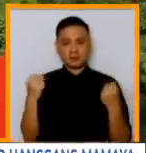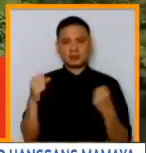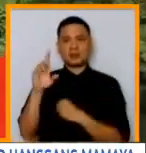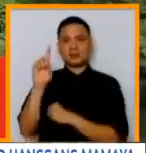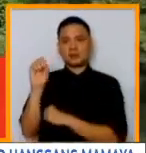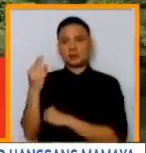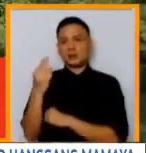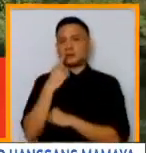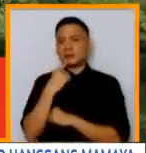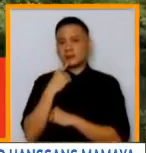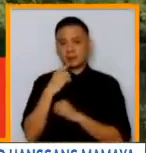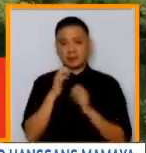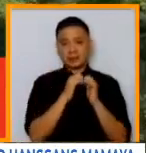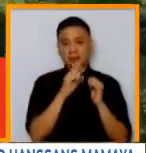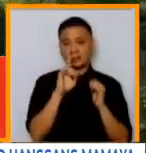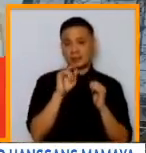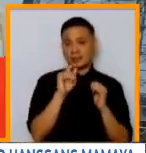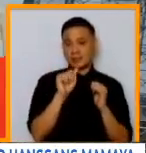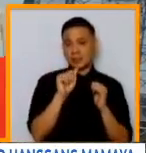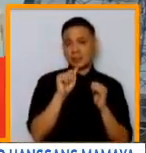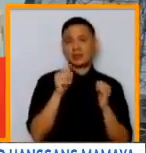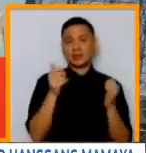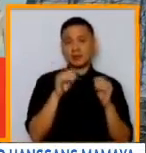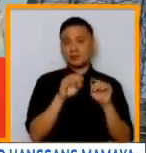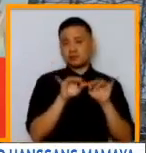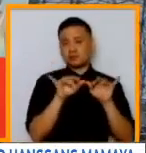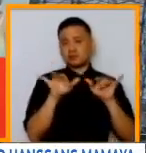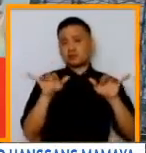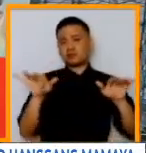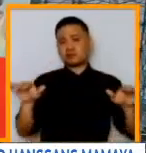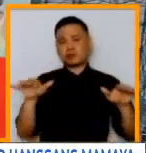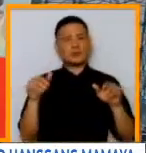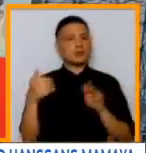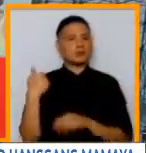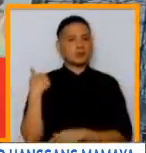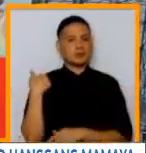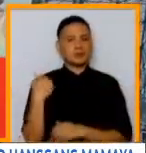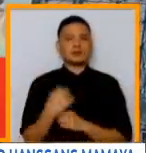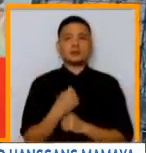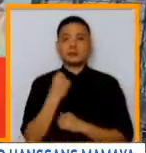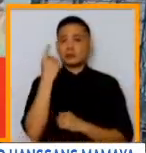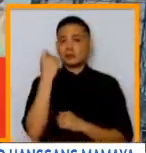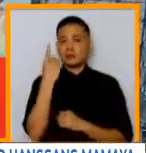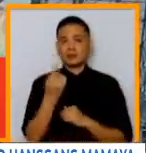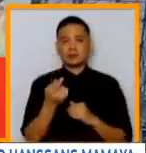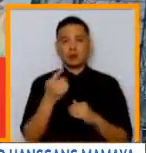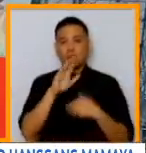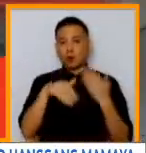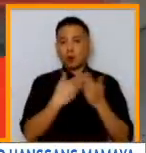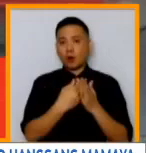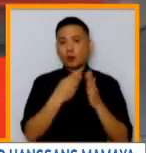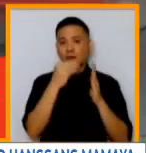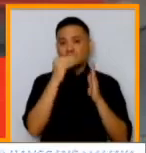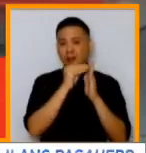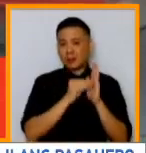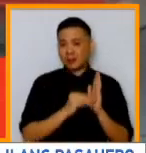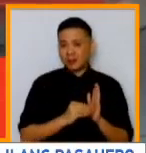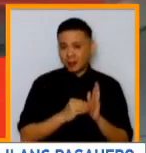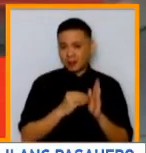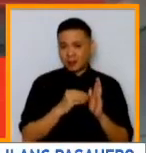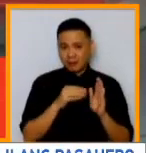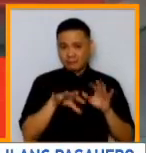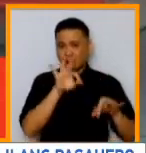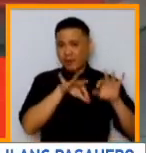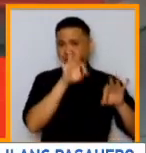Delta variant sa bansa. Ikinababahala ng mga eksperto na posibleng hindi na iuulat lahat ng kaso ng Delta variant sa